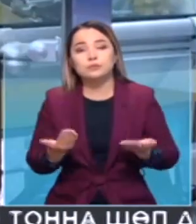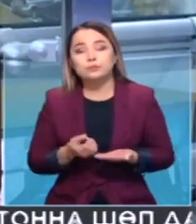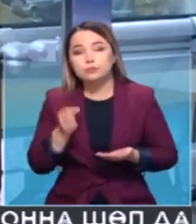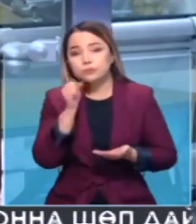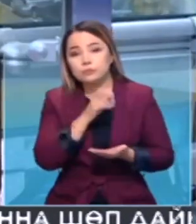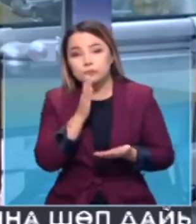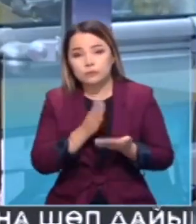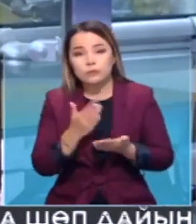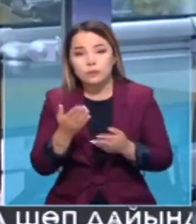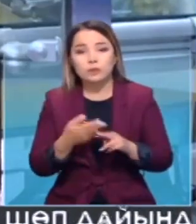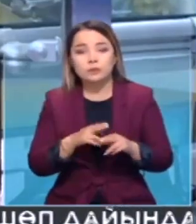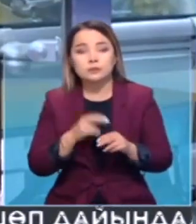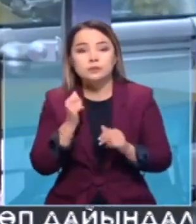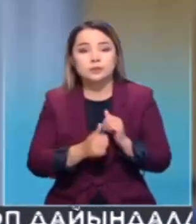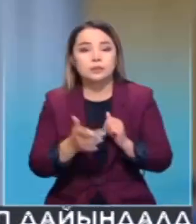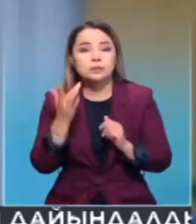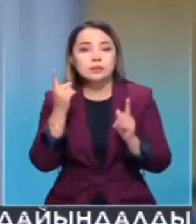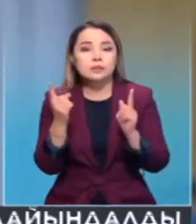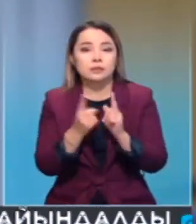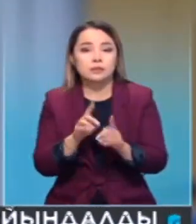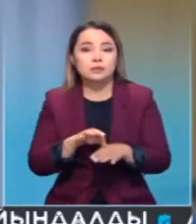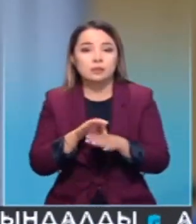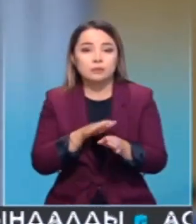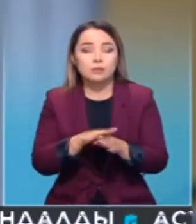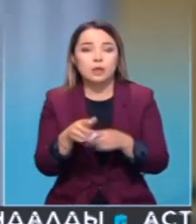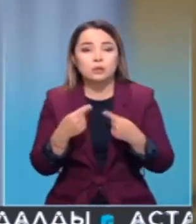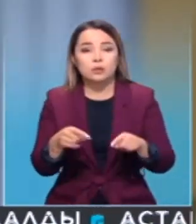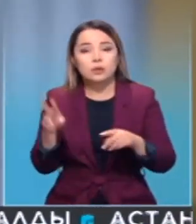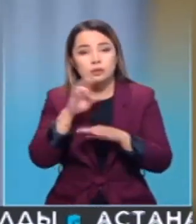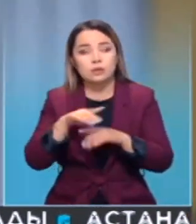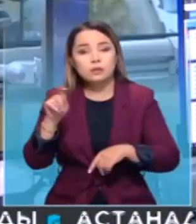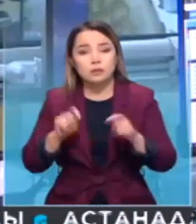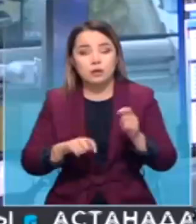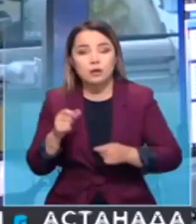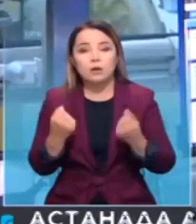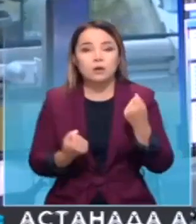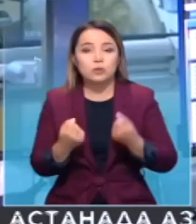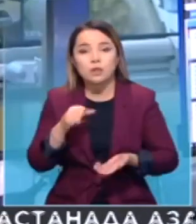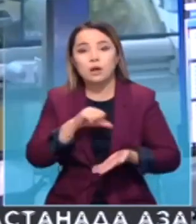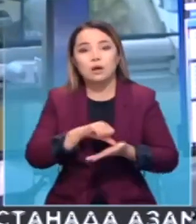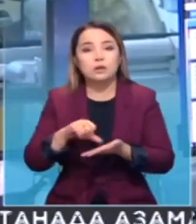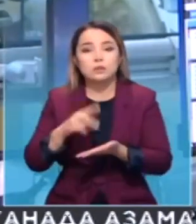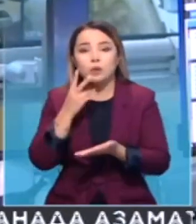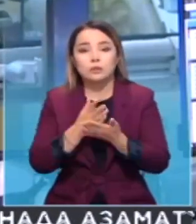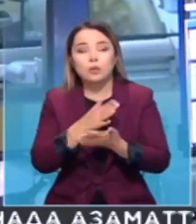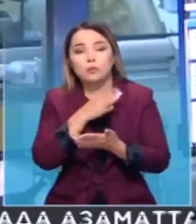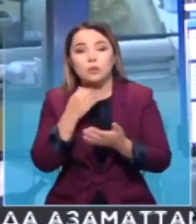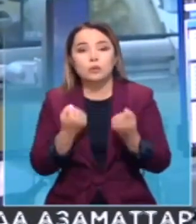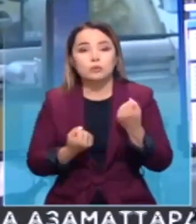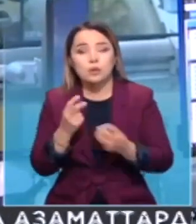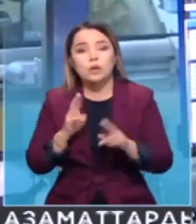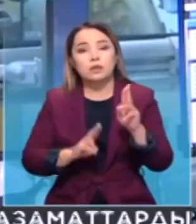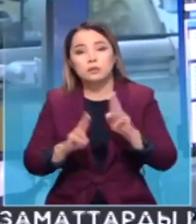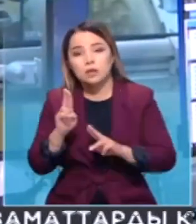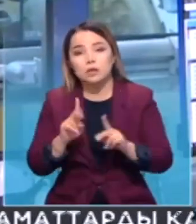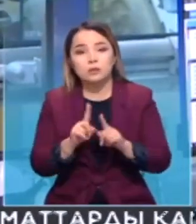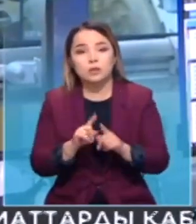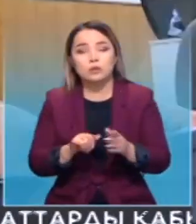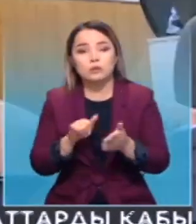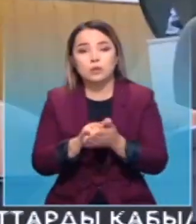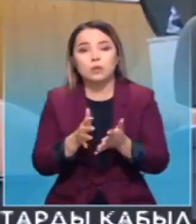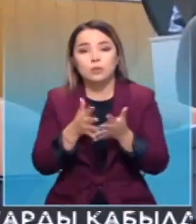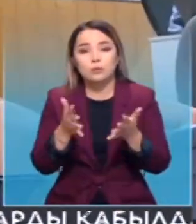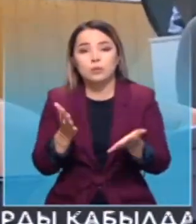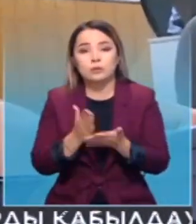ұрлықтары, осындай деректер жиі кездесіп жатады. Басқа елдерден келген автокөліктердің қатысуымен өте көп жол жүру ережелері орын алып